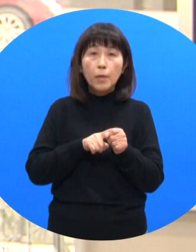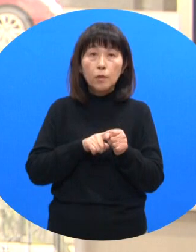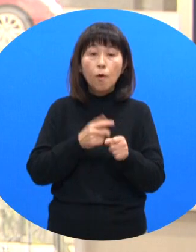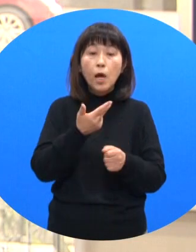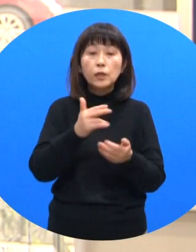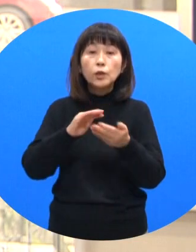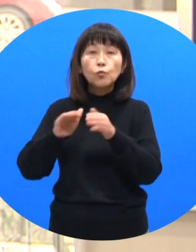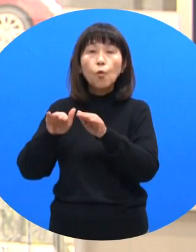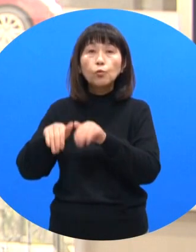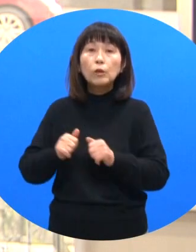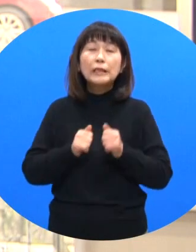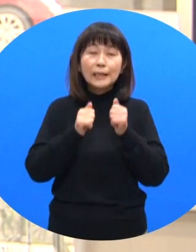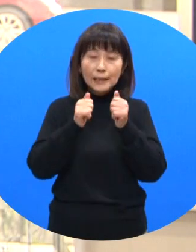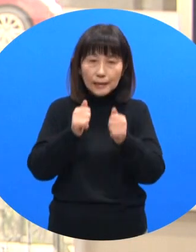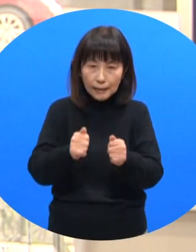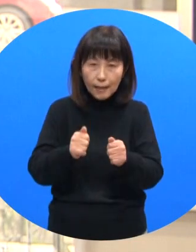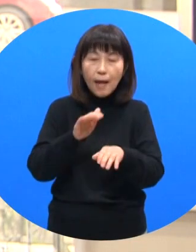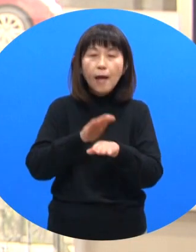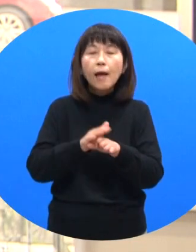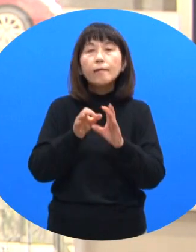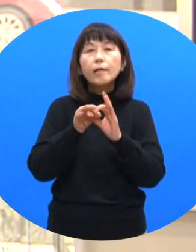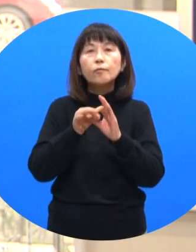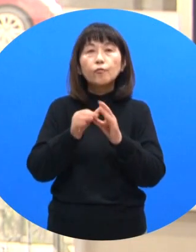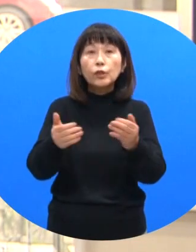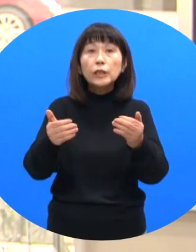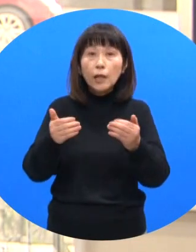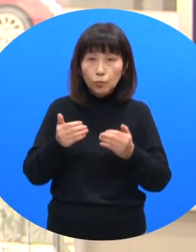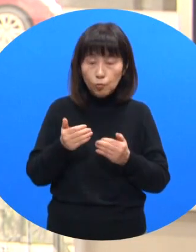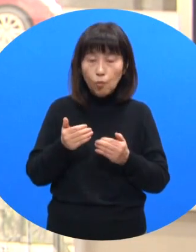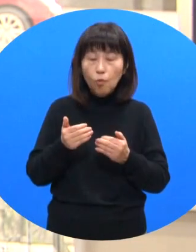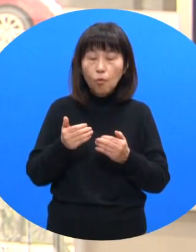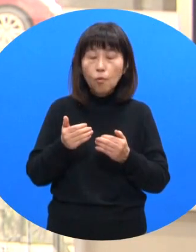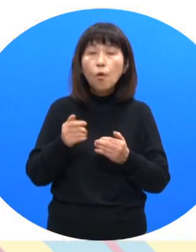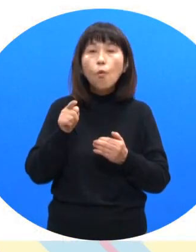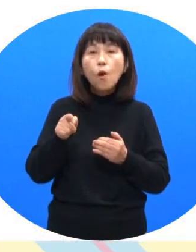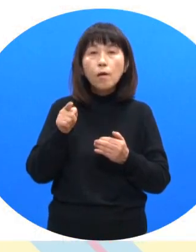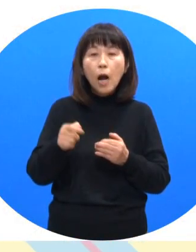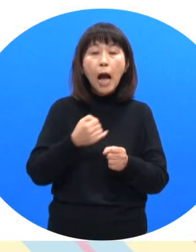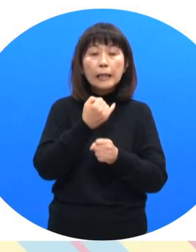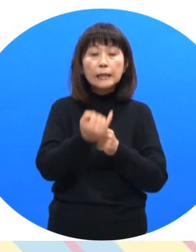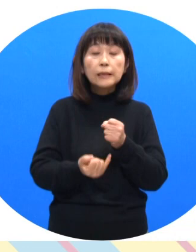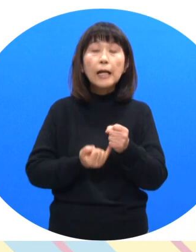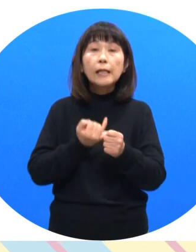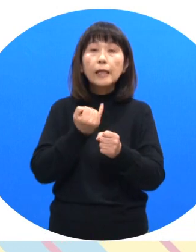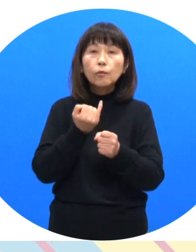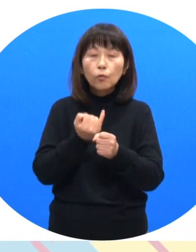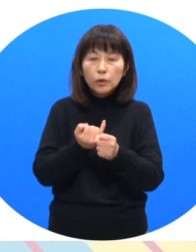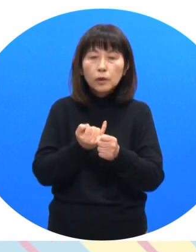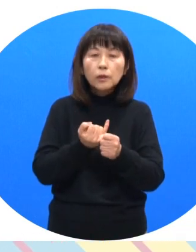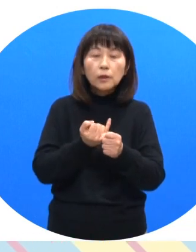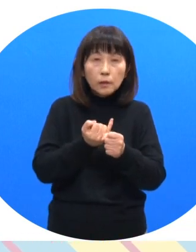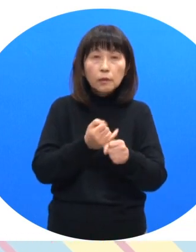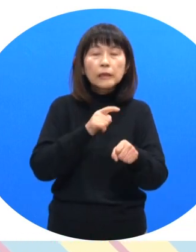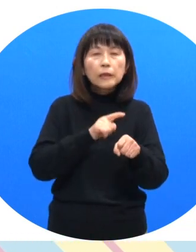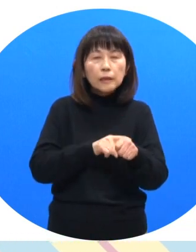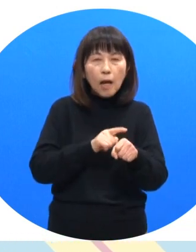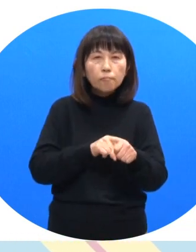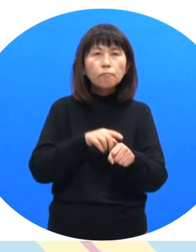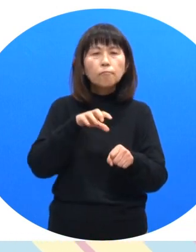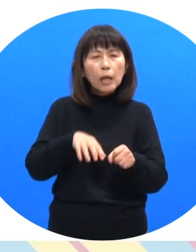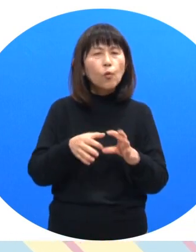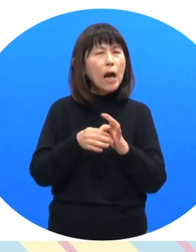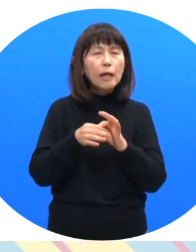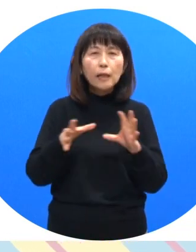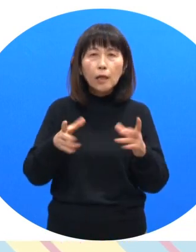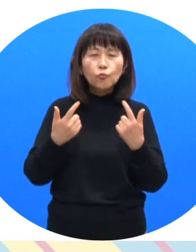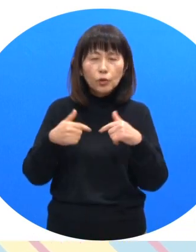には、市町村の役場に出向いて手続きをする必要がありました。これがオンラインでいつでもどこにいて